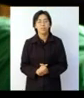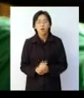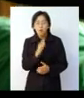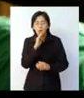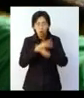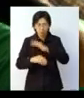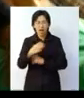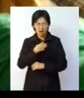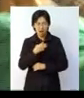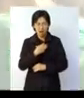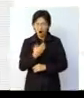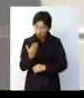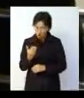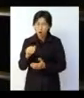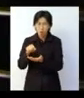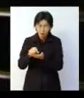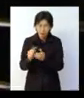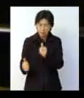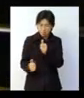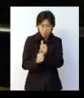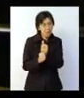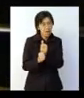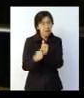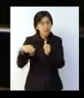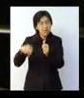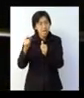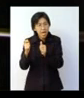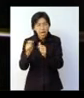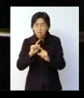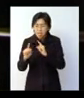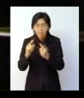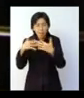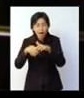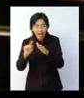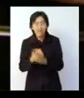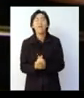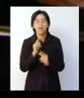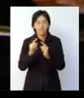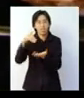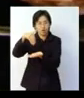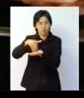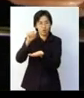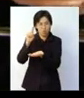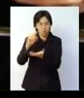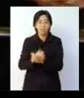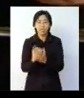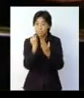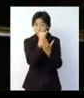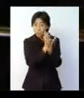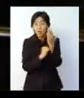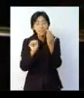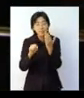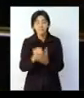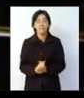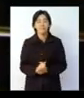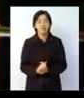มีคนพิการเขาอยากจะใช้บริการ PA เนี่ยเขาต้องประสานหรือว่าติดต่อใครยังไงบ้างคะ ประสานที่ศูนย์ครับ